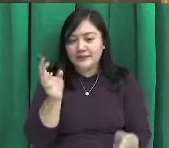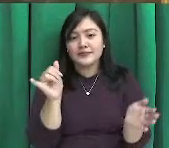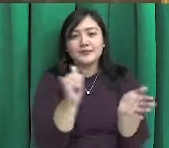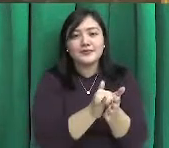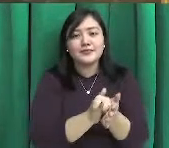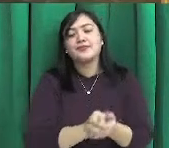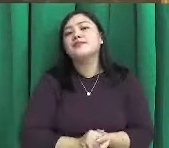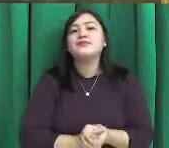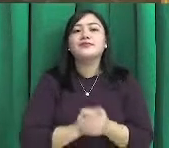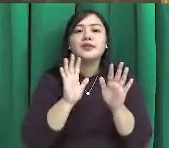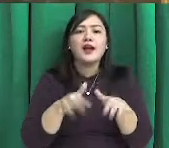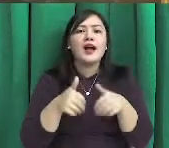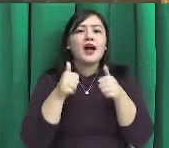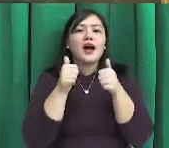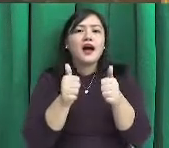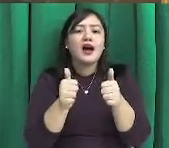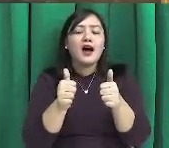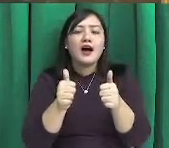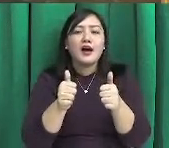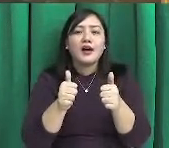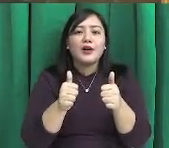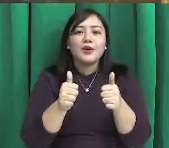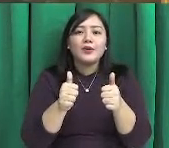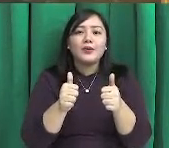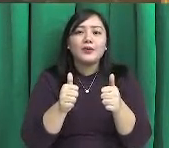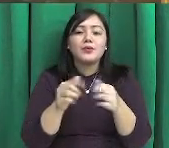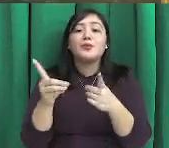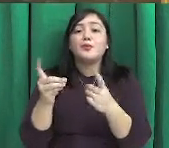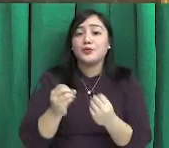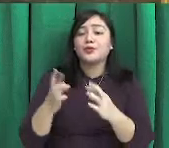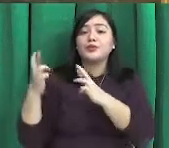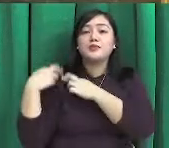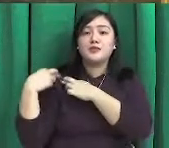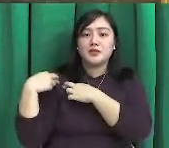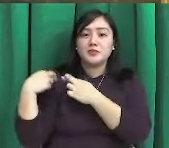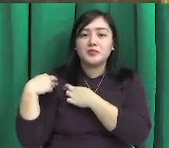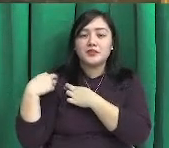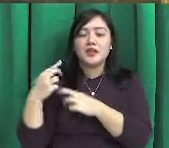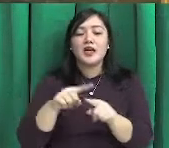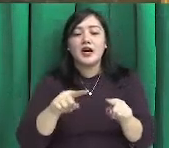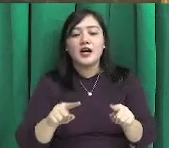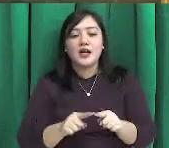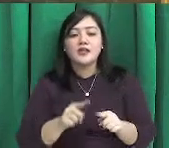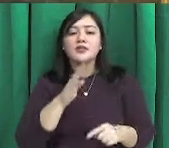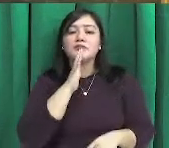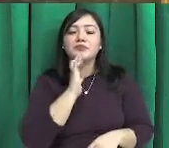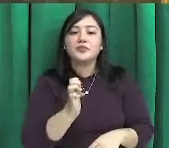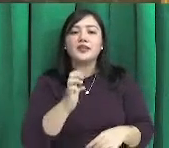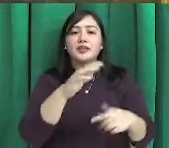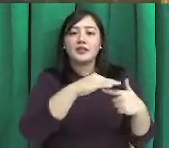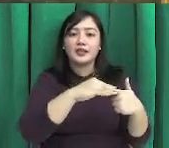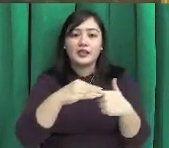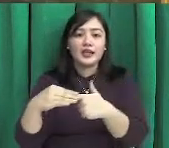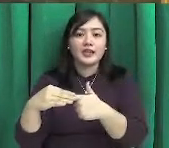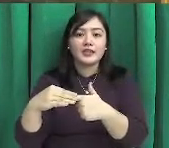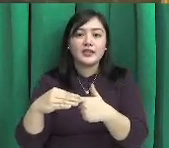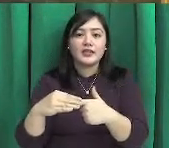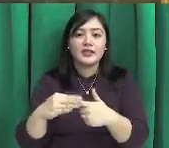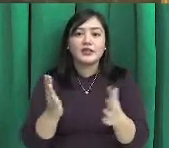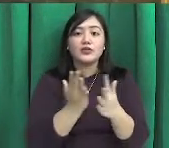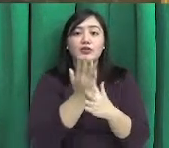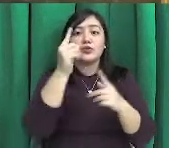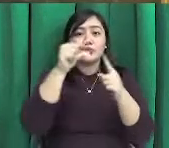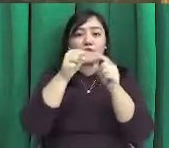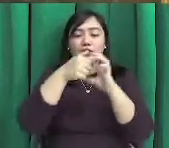ito ginagampanan ng isang taong naniniwala sa Diyos at may gabay ng salita ng Diyos. Okay? Nida, could you please tell